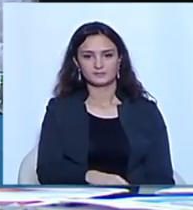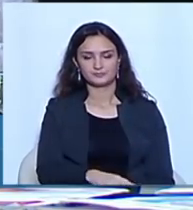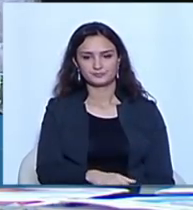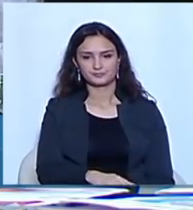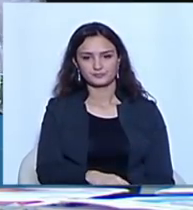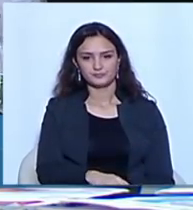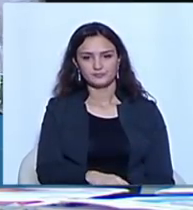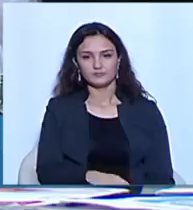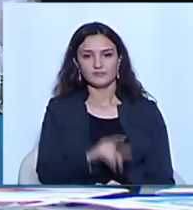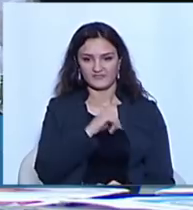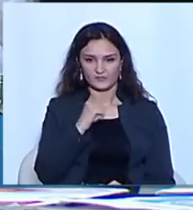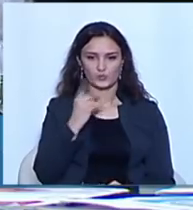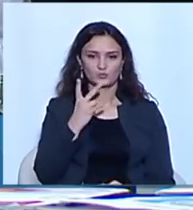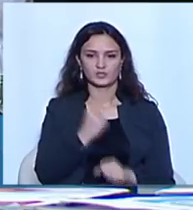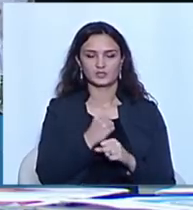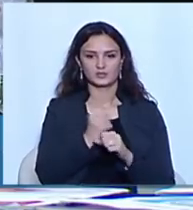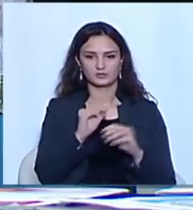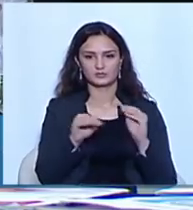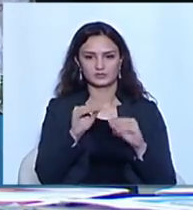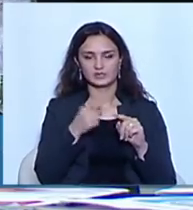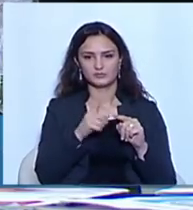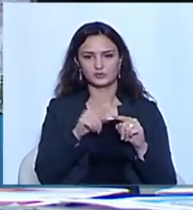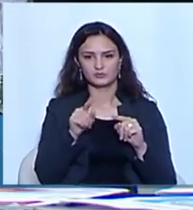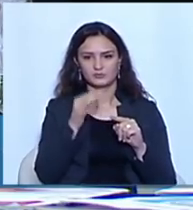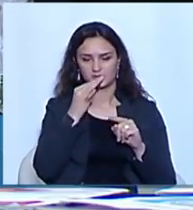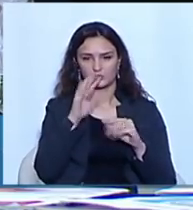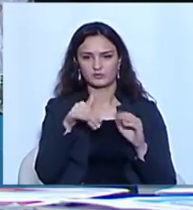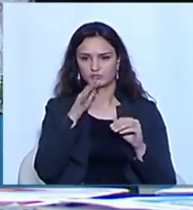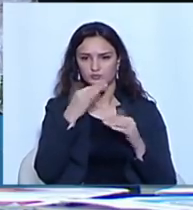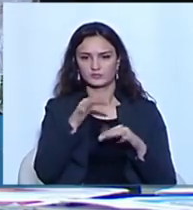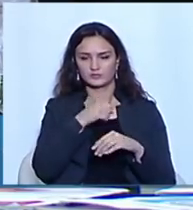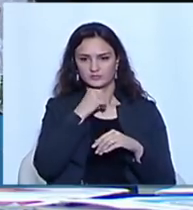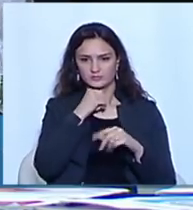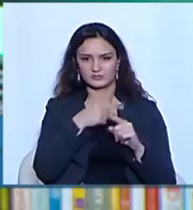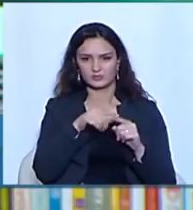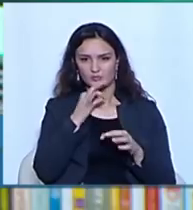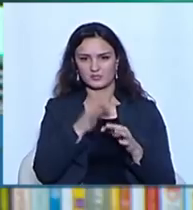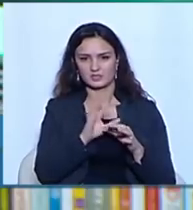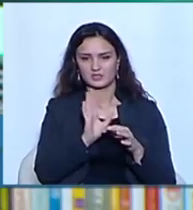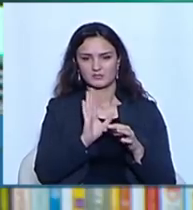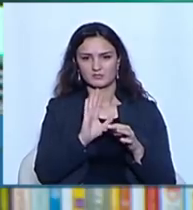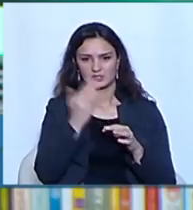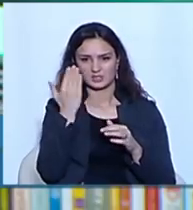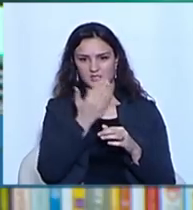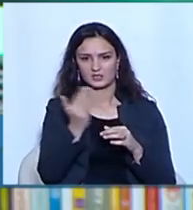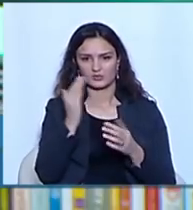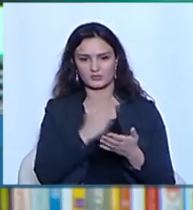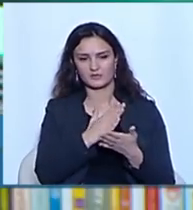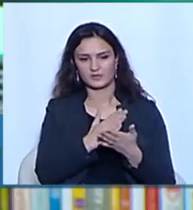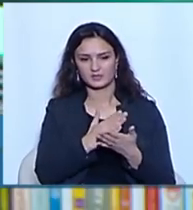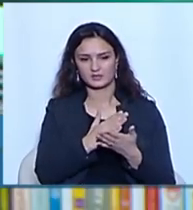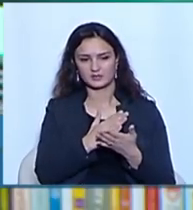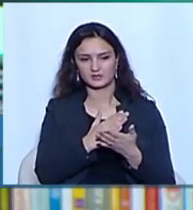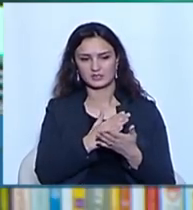და თავის ხარჯზე უნდა გააკეთოს. და იმიტომ ესეთი მერე უკვე როცა ჩვენ ვიზრდებით, ესეთი უპასუხისმგებლო საზოგადოება ვართ.